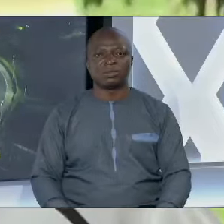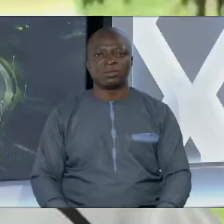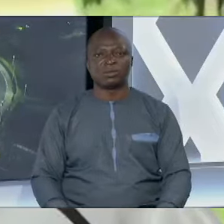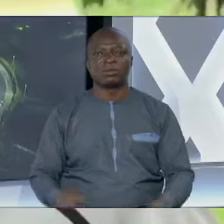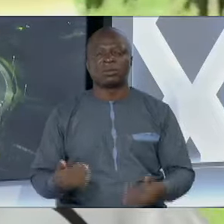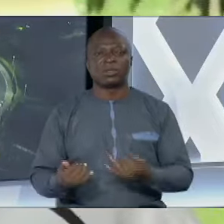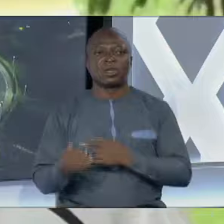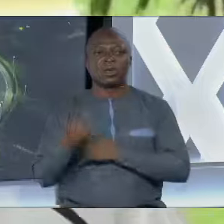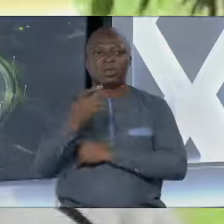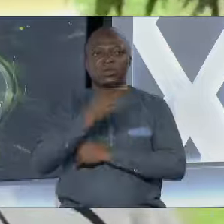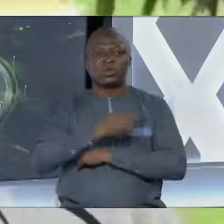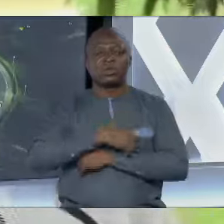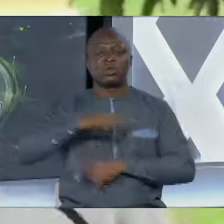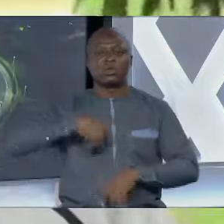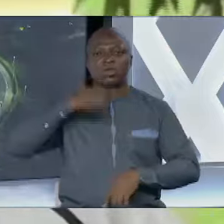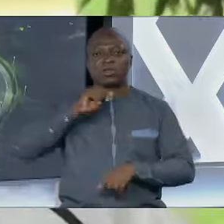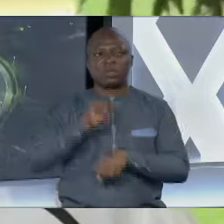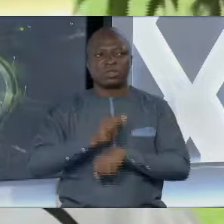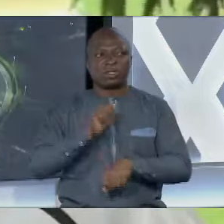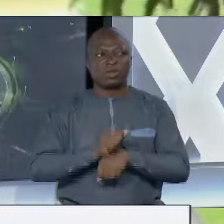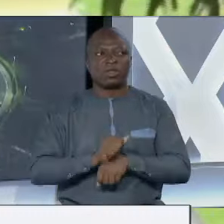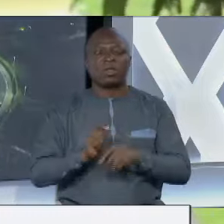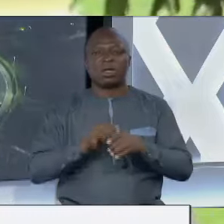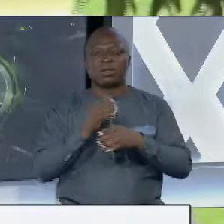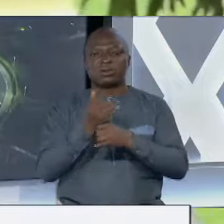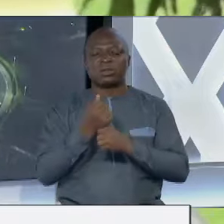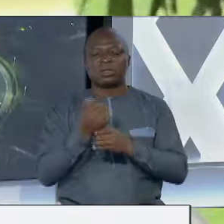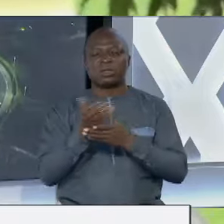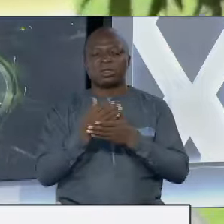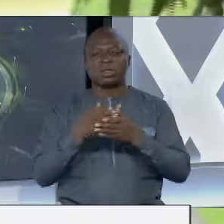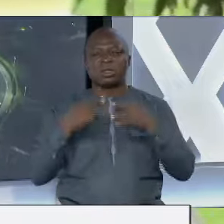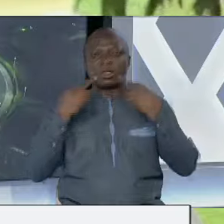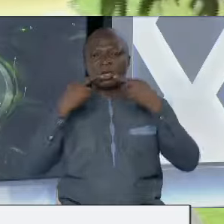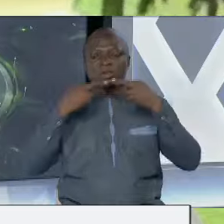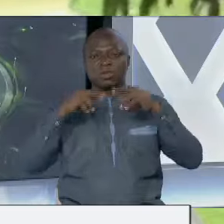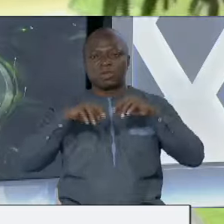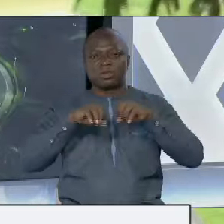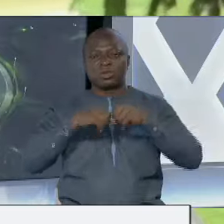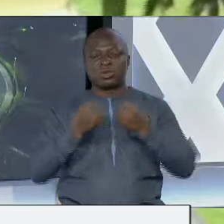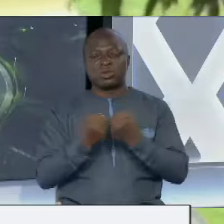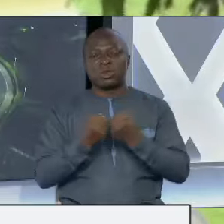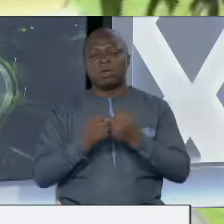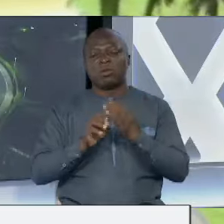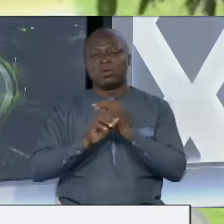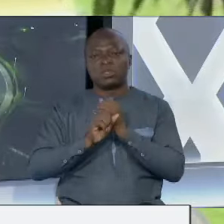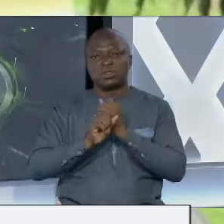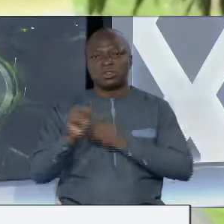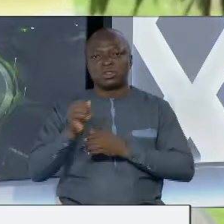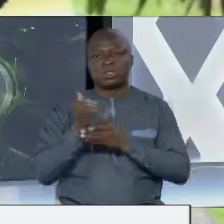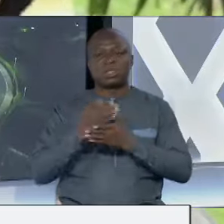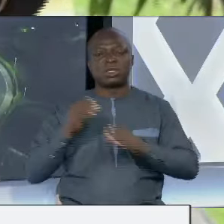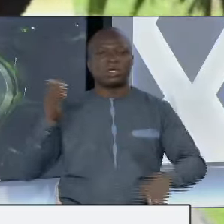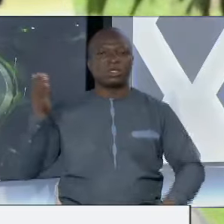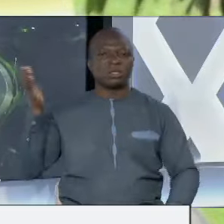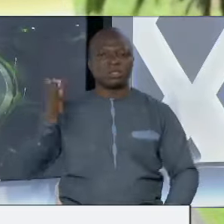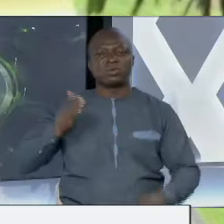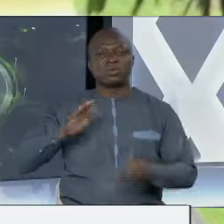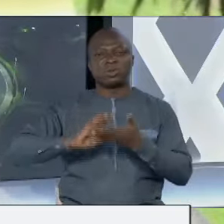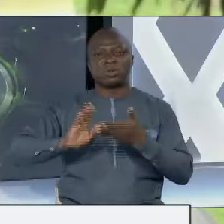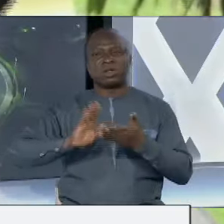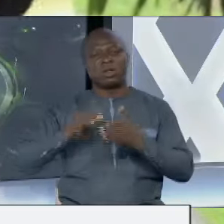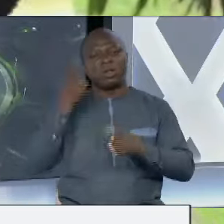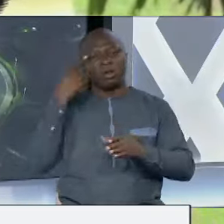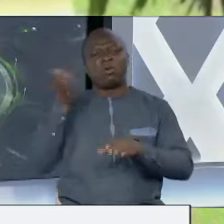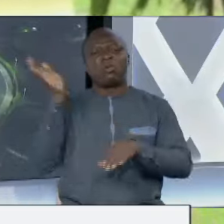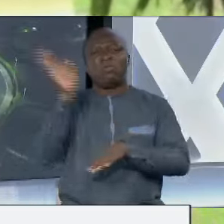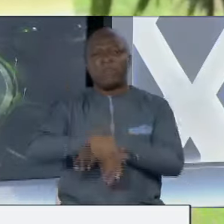Aujourd'hui, nous devons travailler à nous accaparer les réseaux sociaux pour diffuser des discours de tolérance, pour vaincre un peu